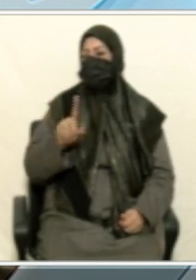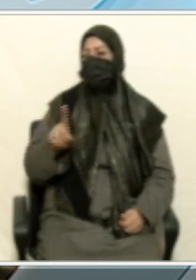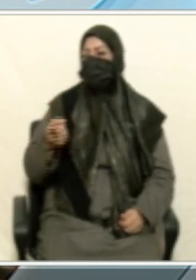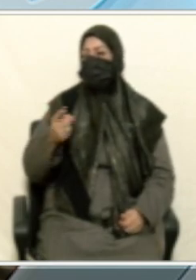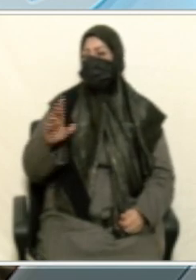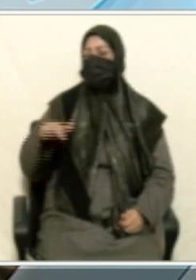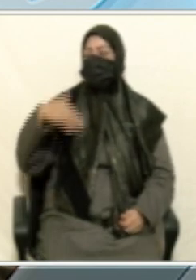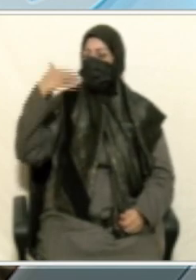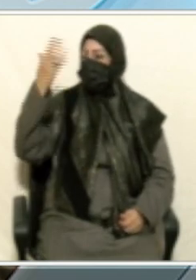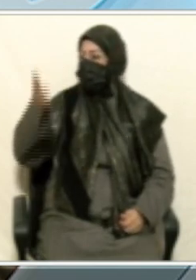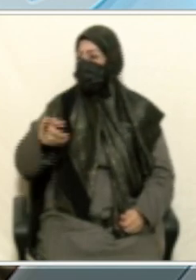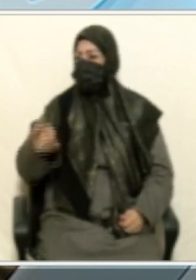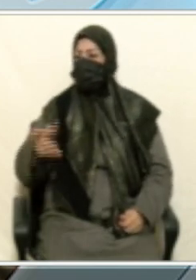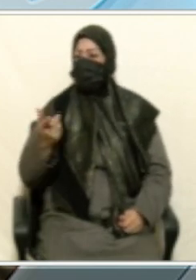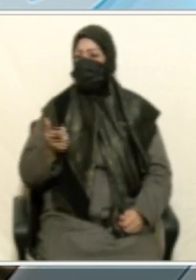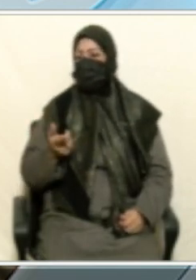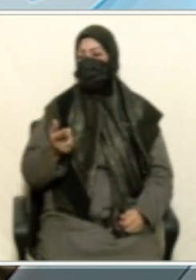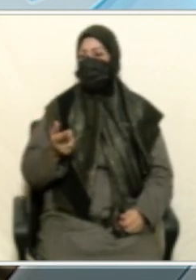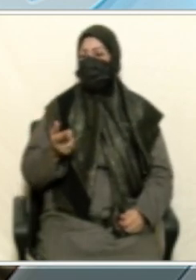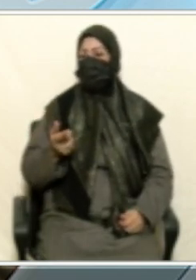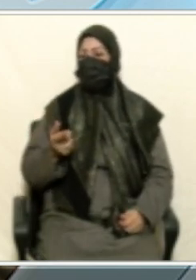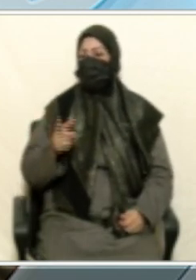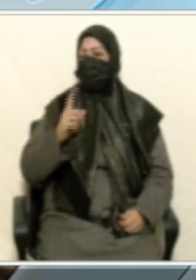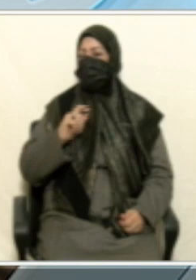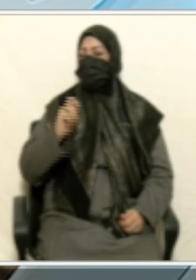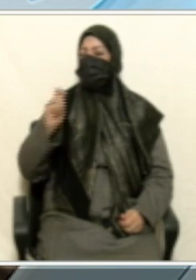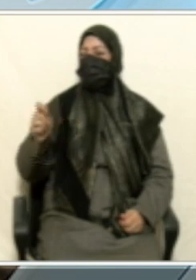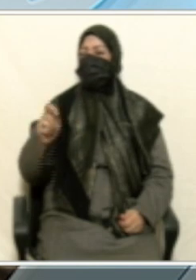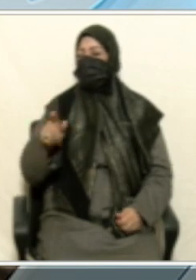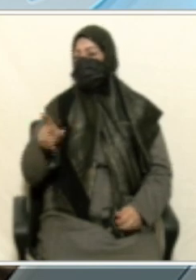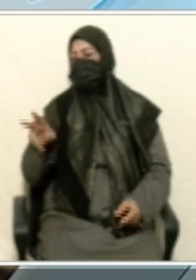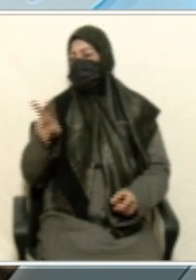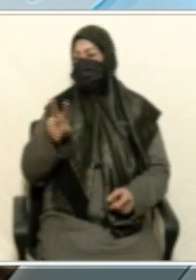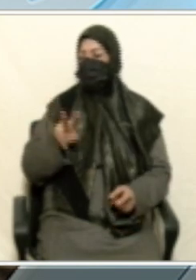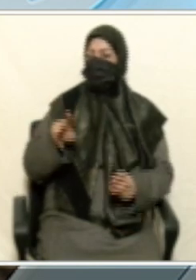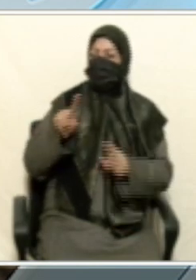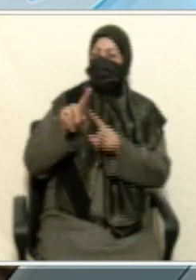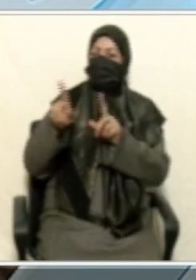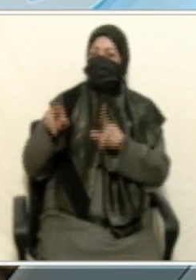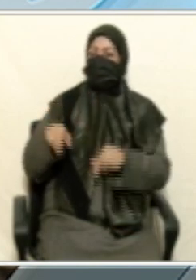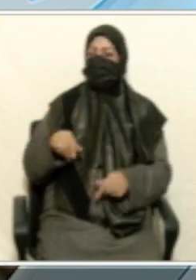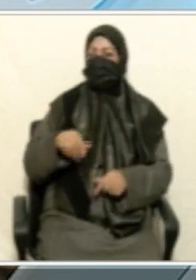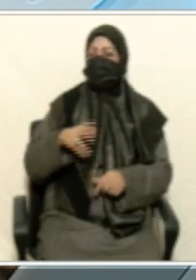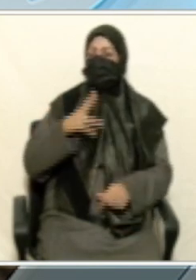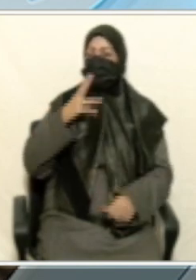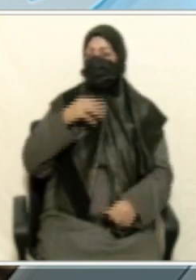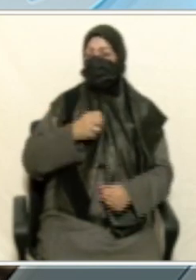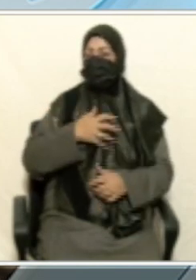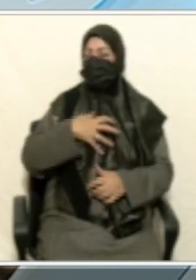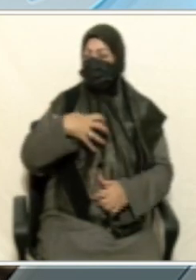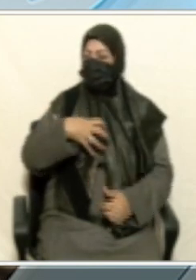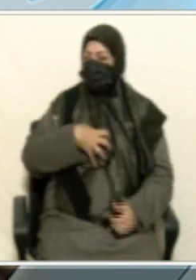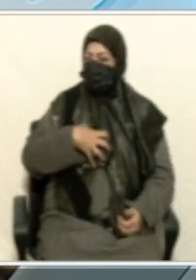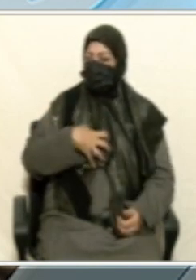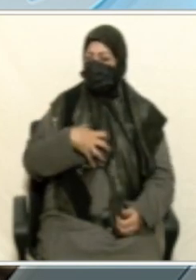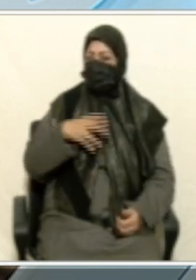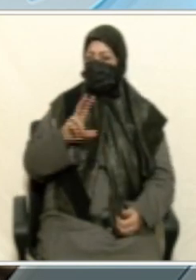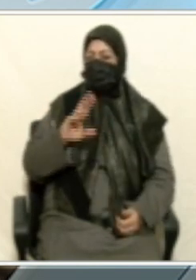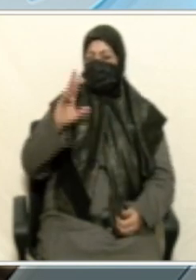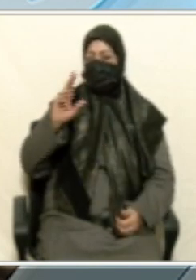ليس سهلا. فعلى الإنسان أن يعصم نفسه من الغلط نحو المسلمين، وأن أيضا